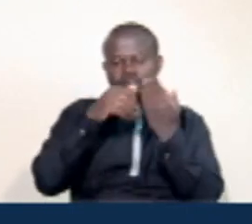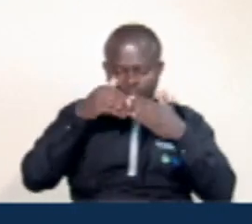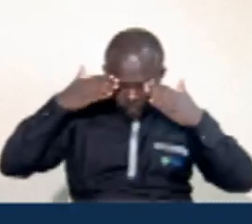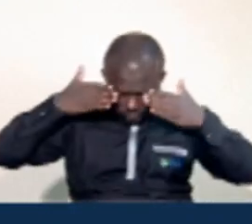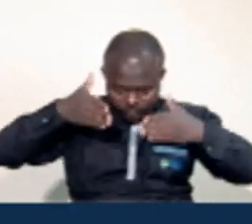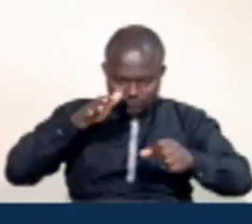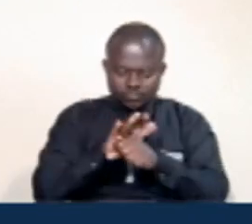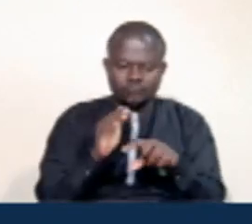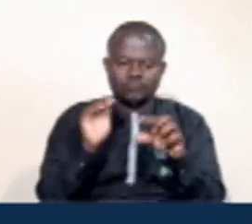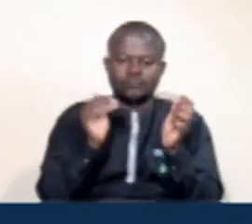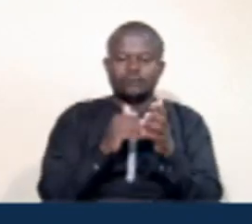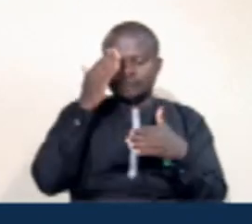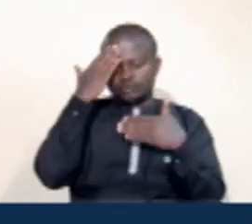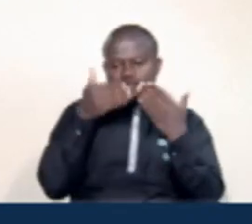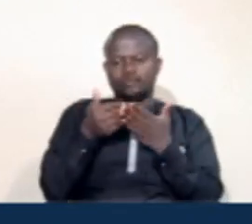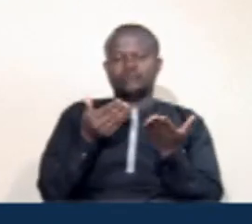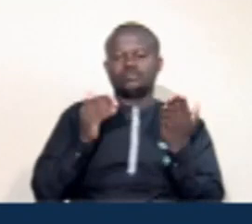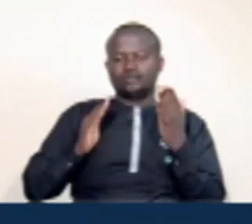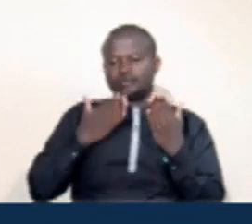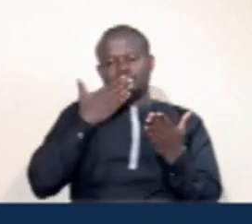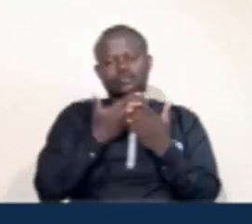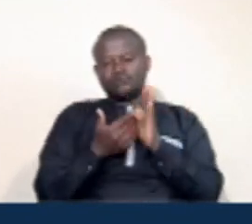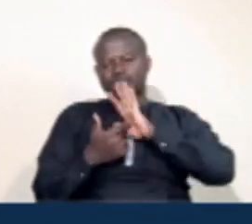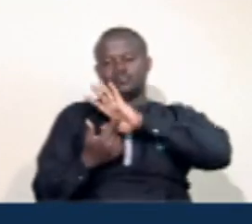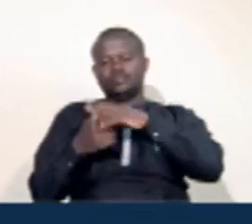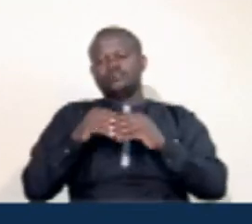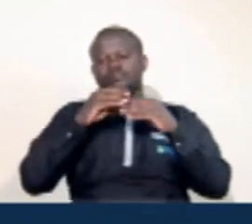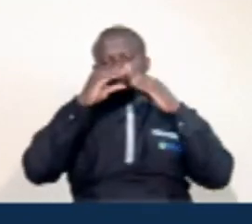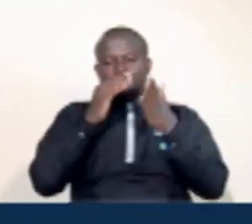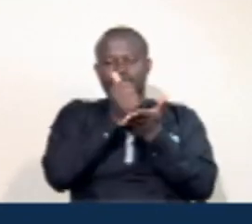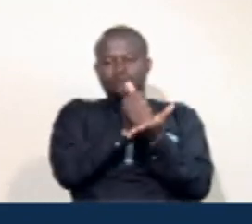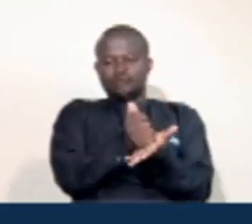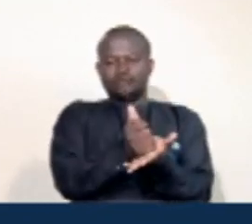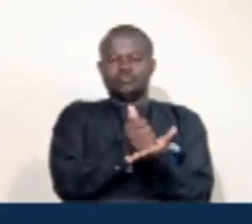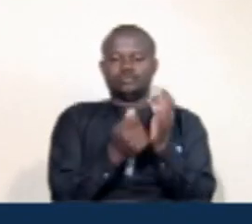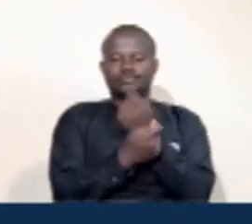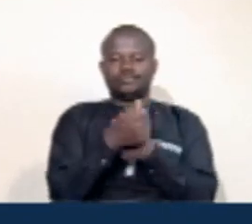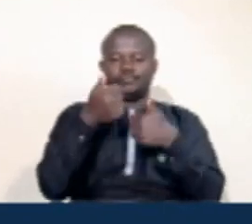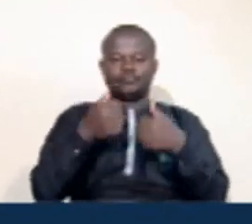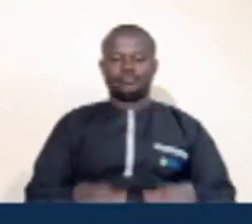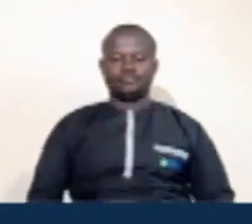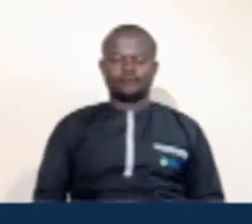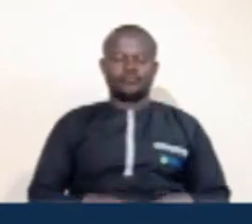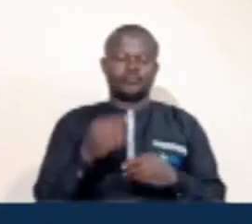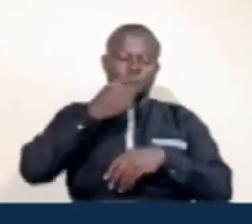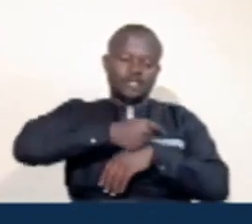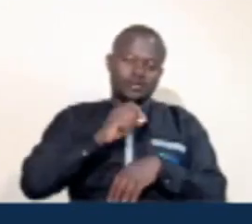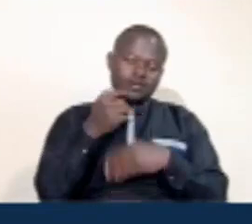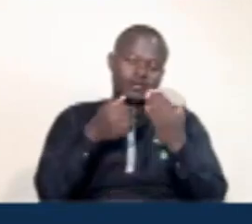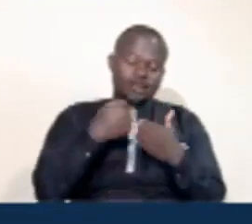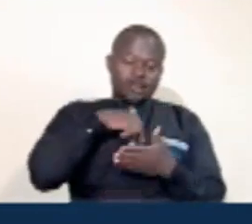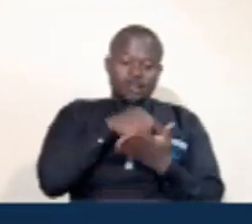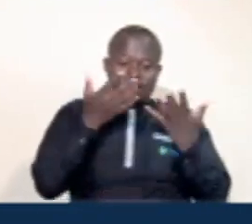cyane none kumenya imyifatire myiza yaranga umuyobozi ushaka kugeza ku baturage ku mpinduka nziza uyu no munsi wa mbere twari tumaze